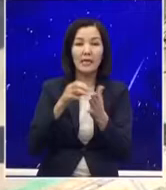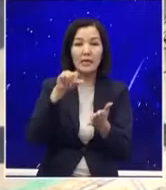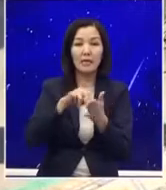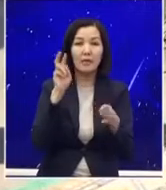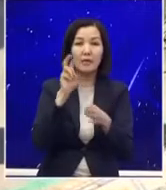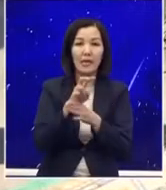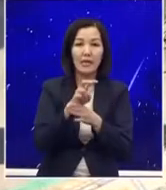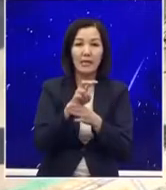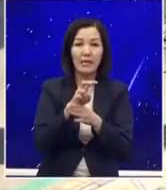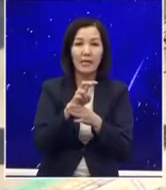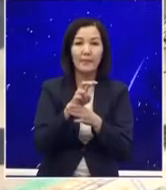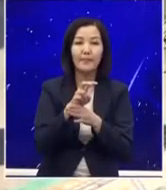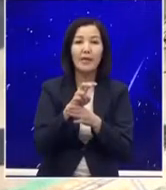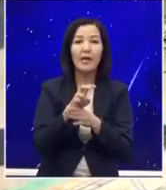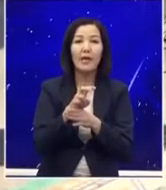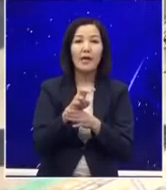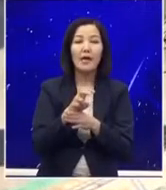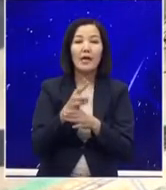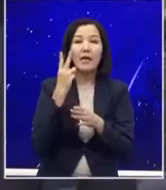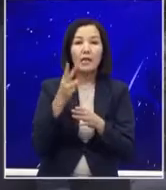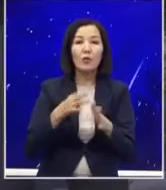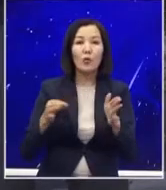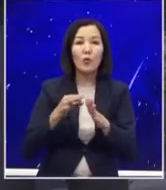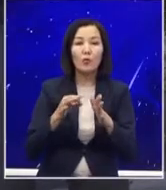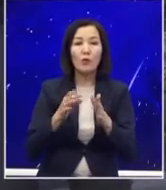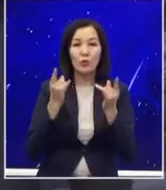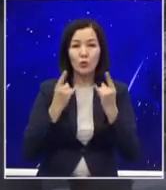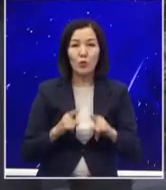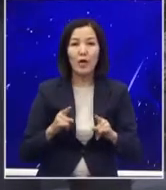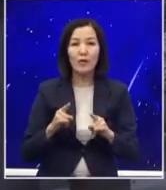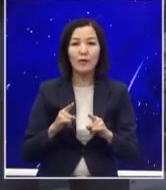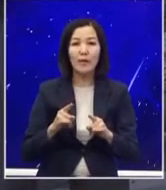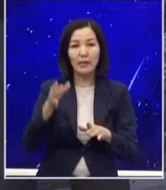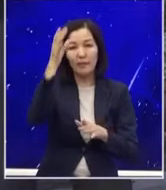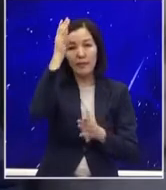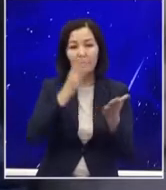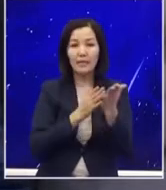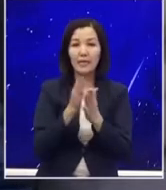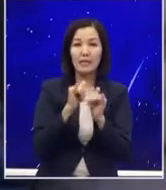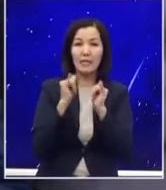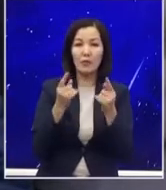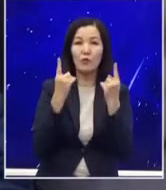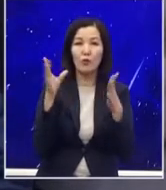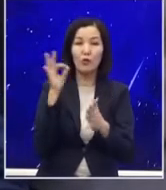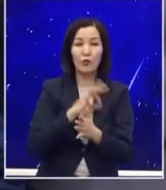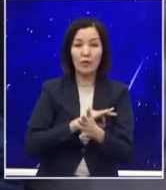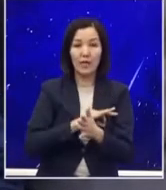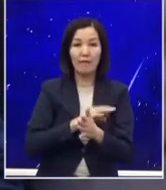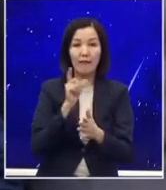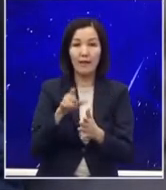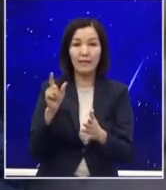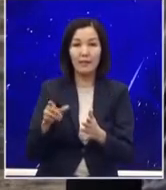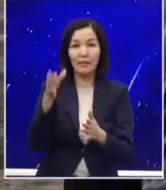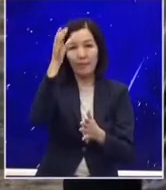алып рухтарына тағзым етті. Айта кетейік, екеуі де облыс тумасы, өңіріміздегі білім саласының дамуына сүбелі үлес қосқан